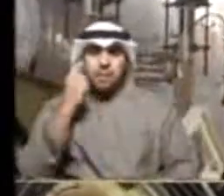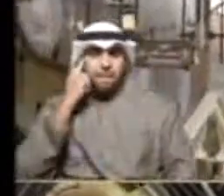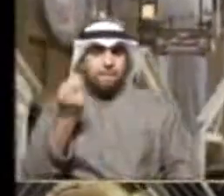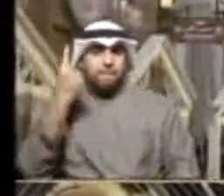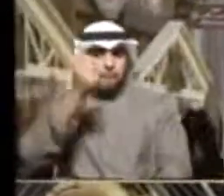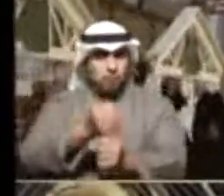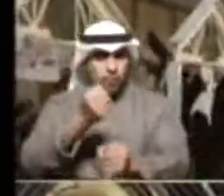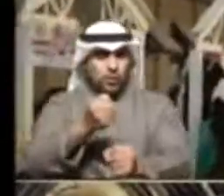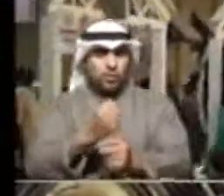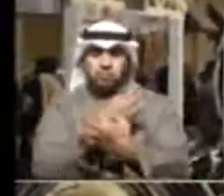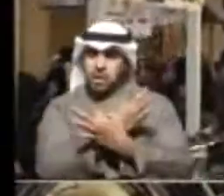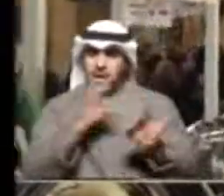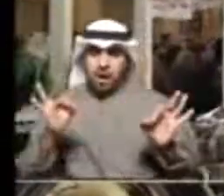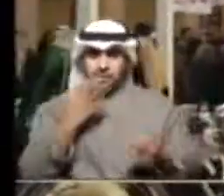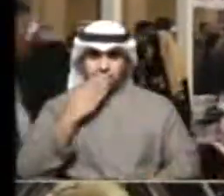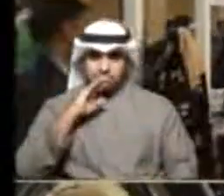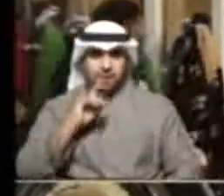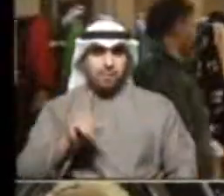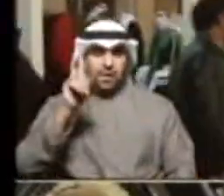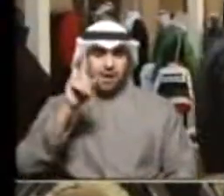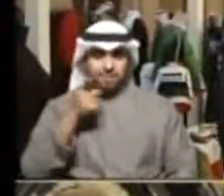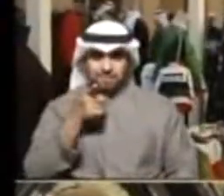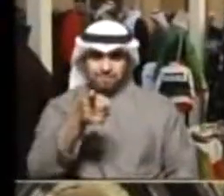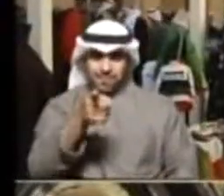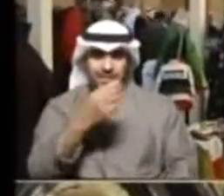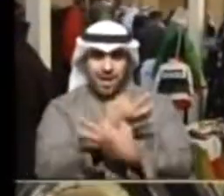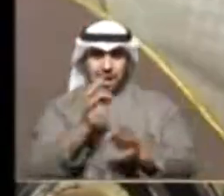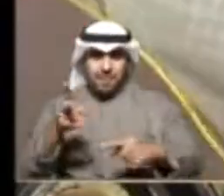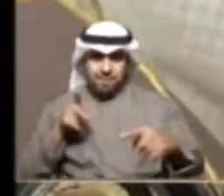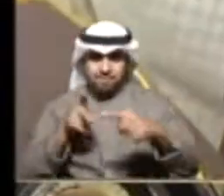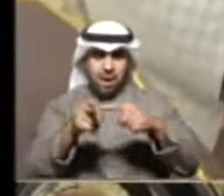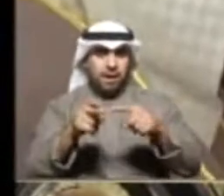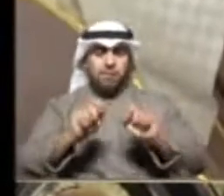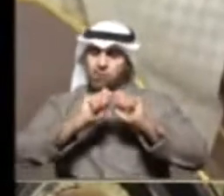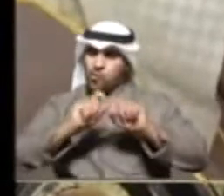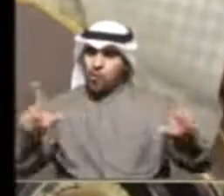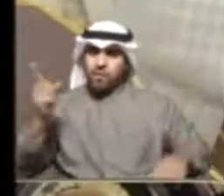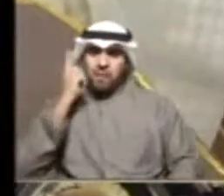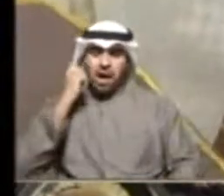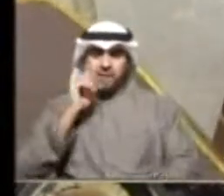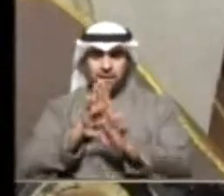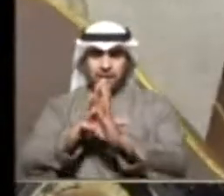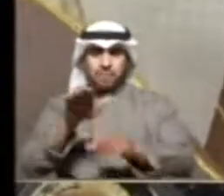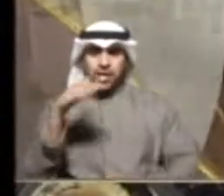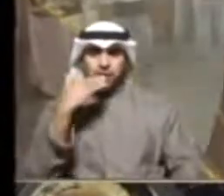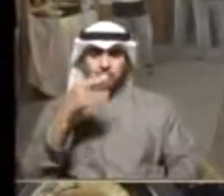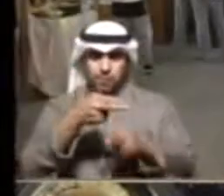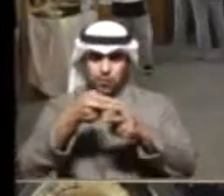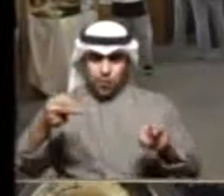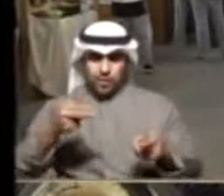الكويتي يؤكد دعم واحتضان وتنمية المواهب والمشاريع الشبابية ودعمهم في جميع